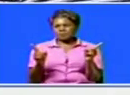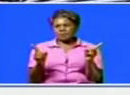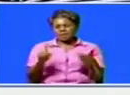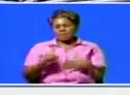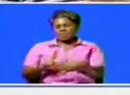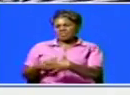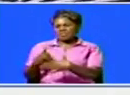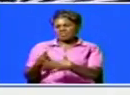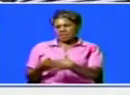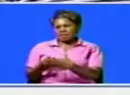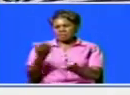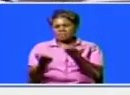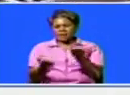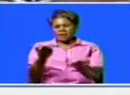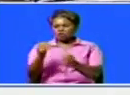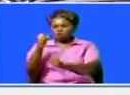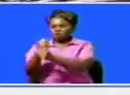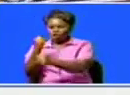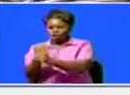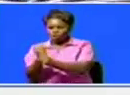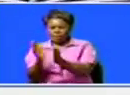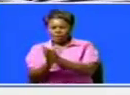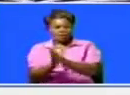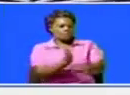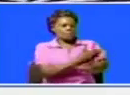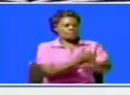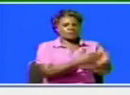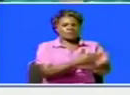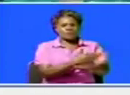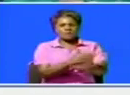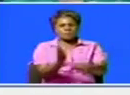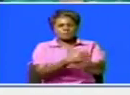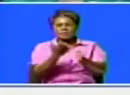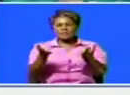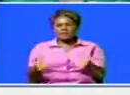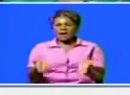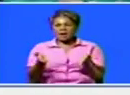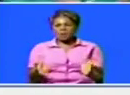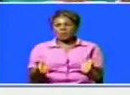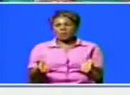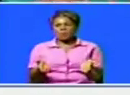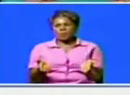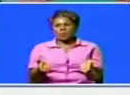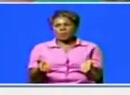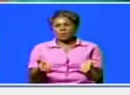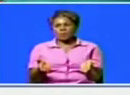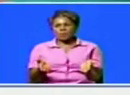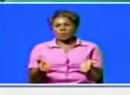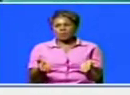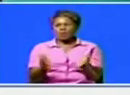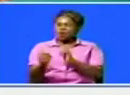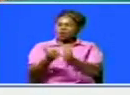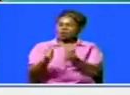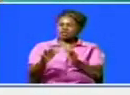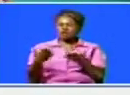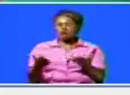Alafu kubalance between kazi na muziki pia. Na wana muziki wa kisasa, je, wanakuwa ni wanakupea compare ama